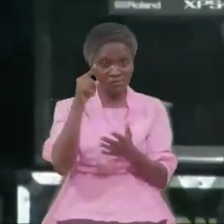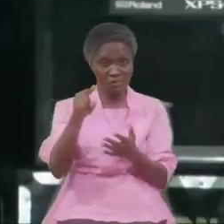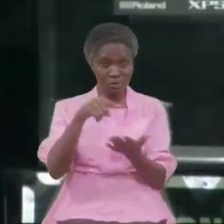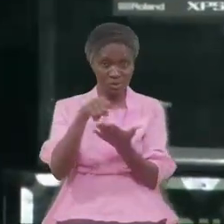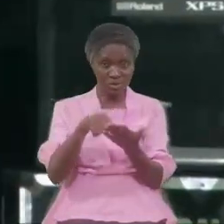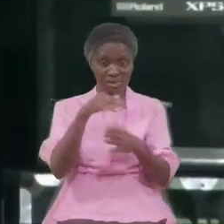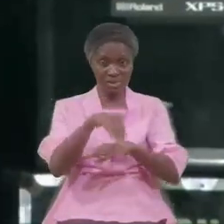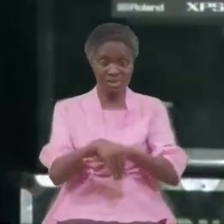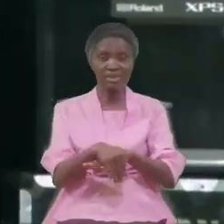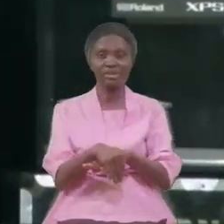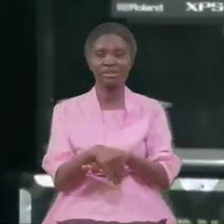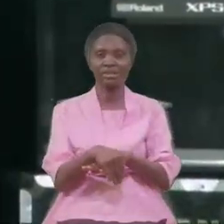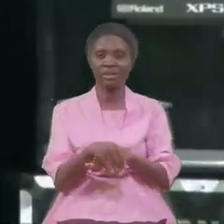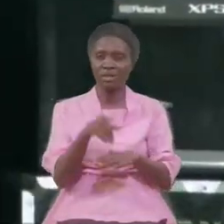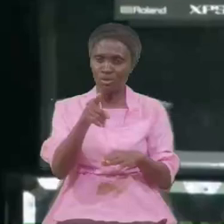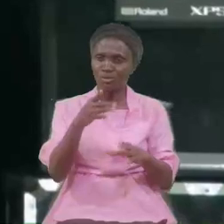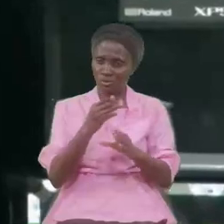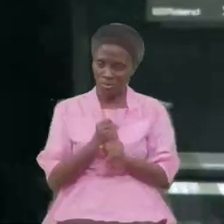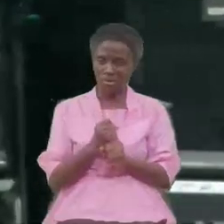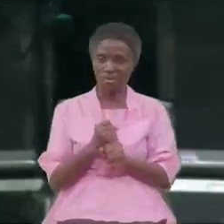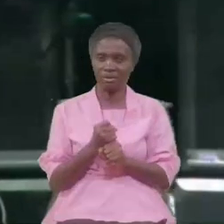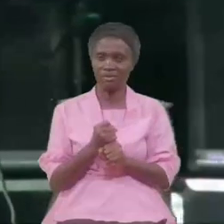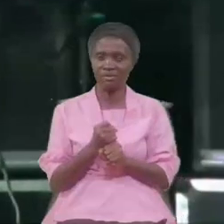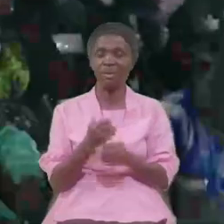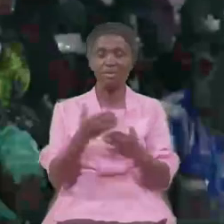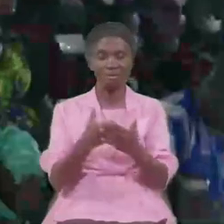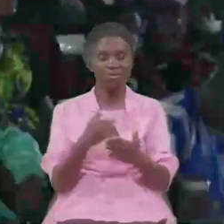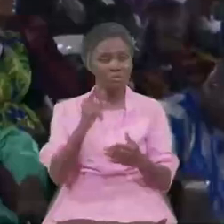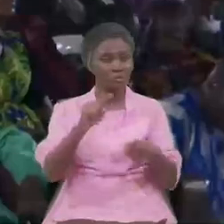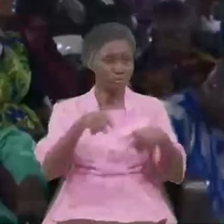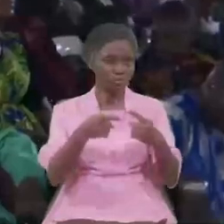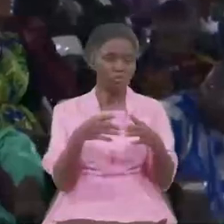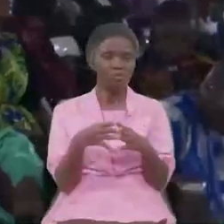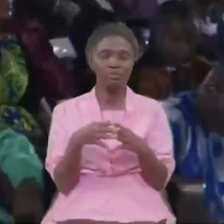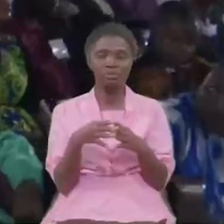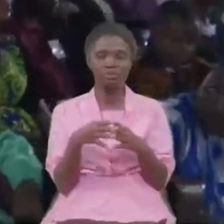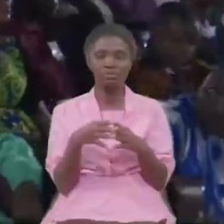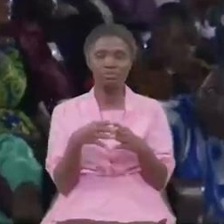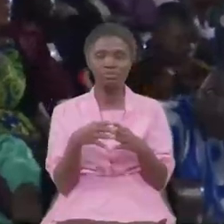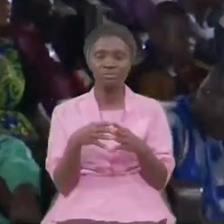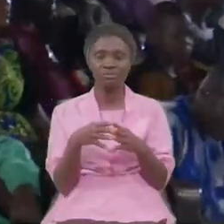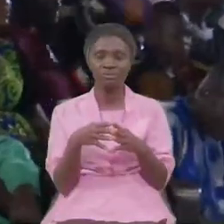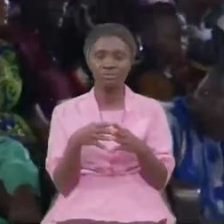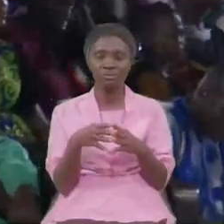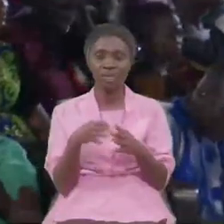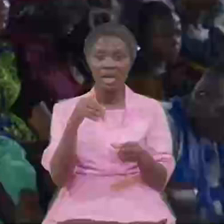la délivrance viendra à vous ce soir. Recevez avant de partir.